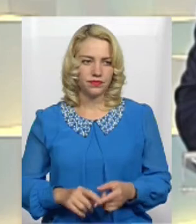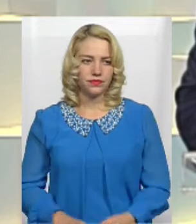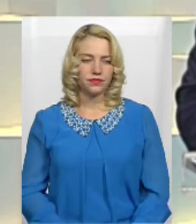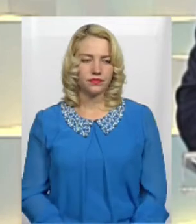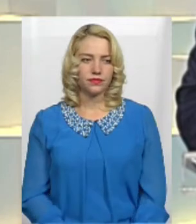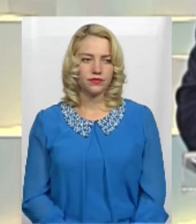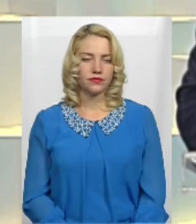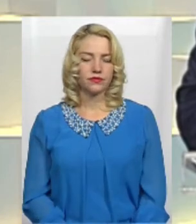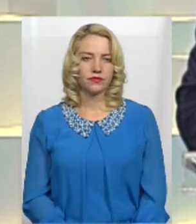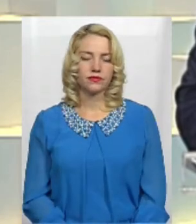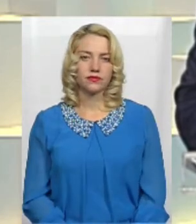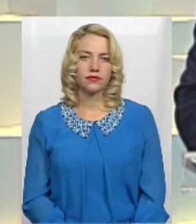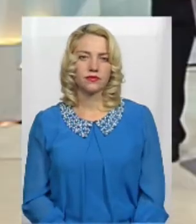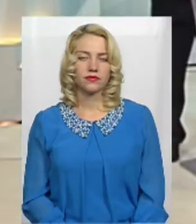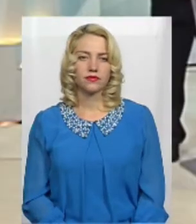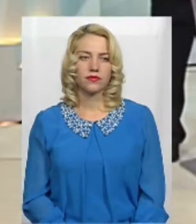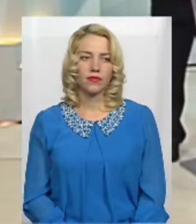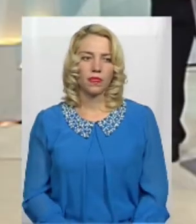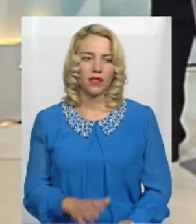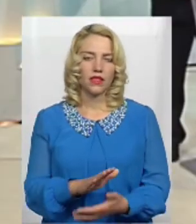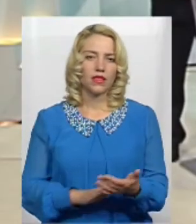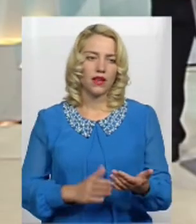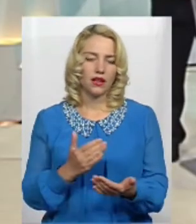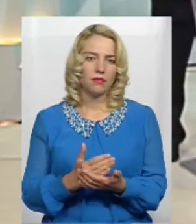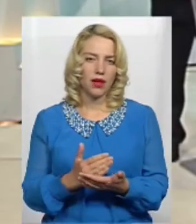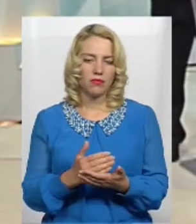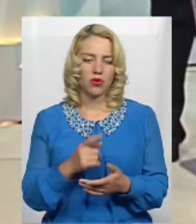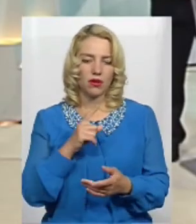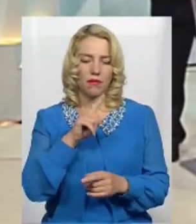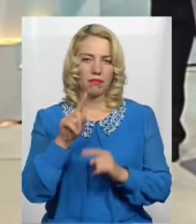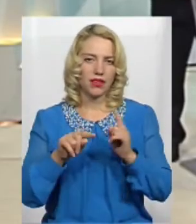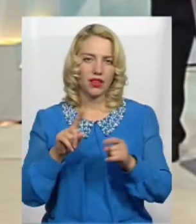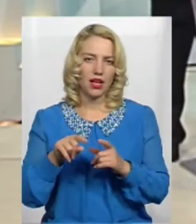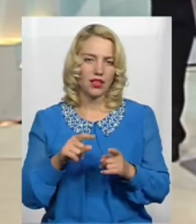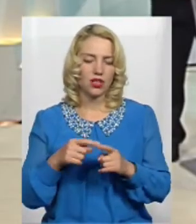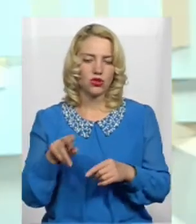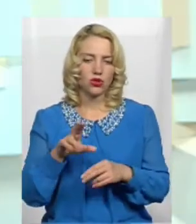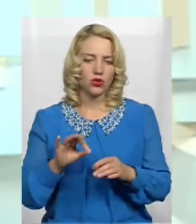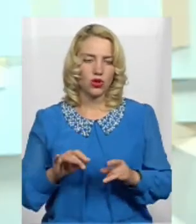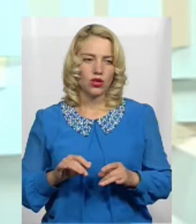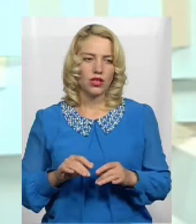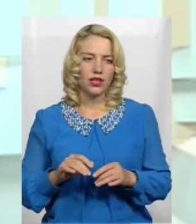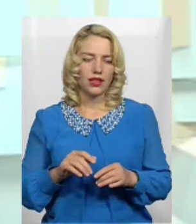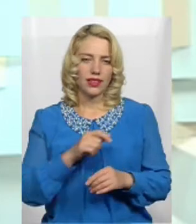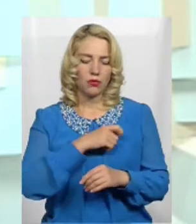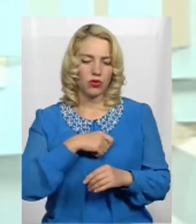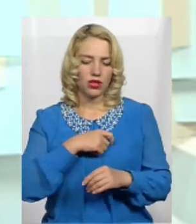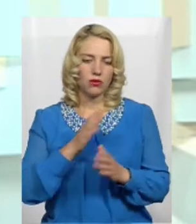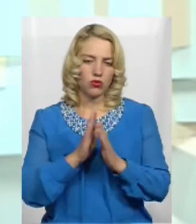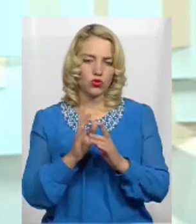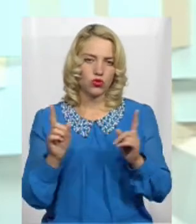уперед. Дякую. І далі маємо бліц-питання стосовно справ депутатських. Прошу відповідати одним словом